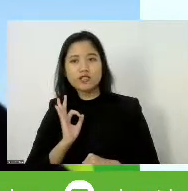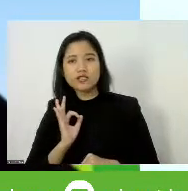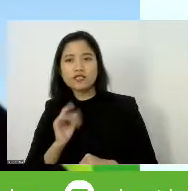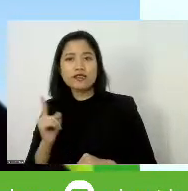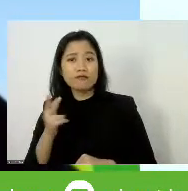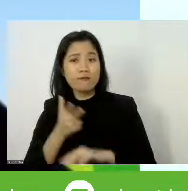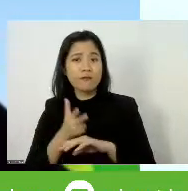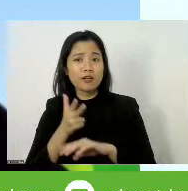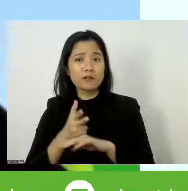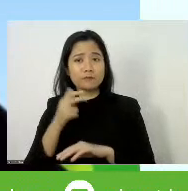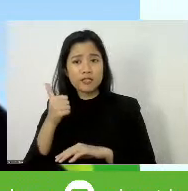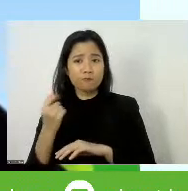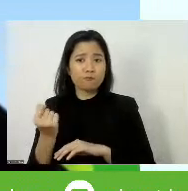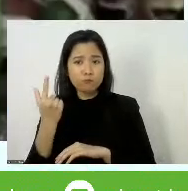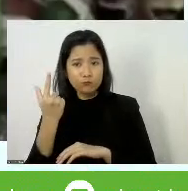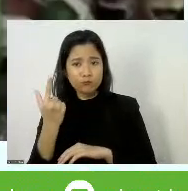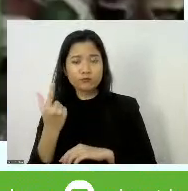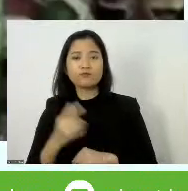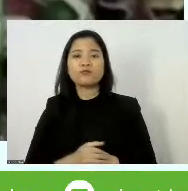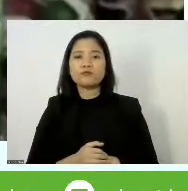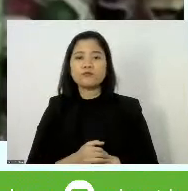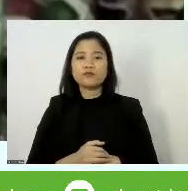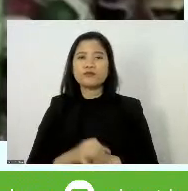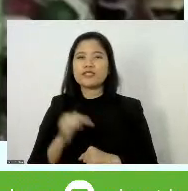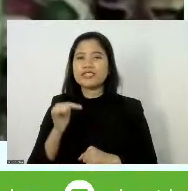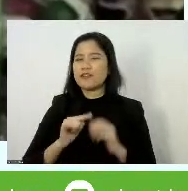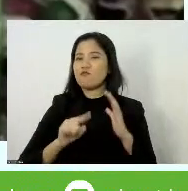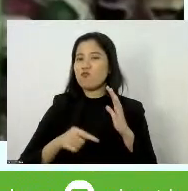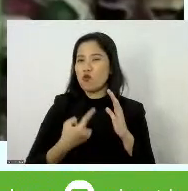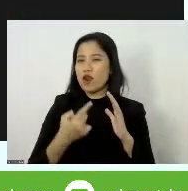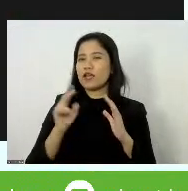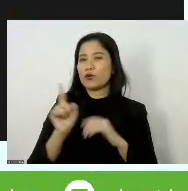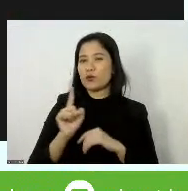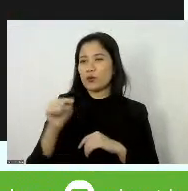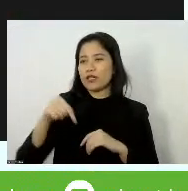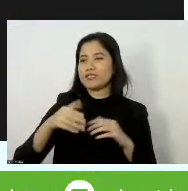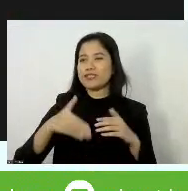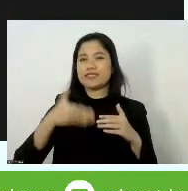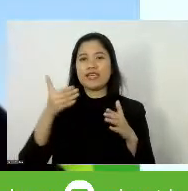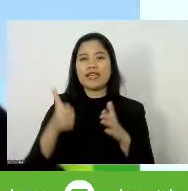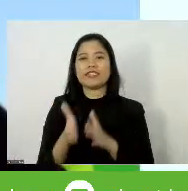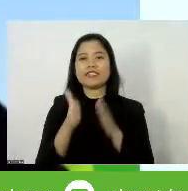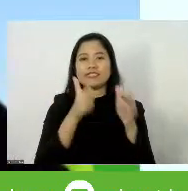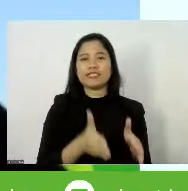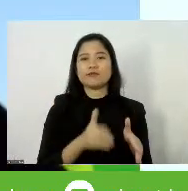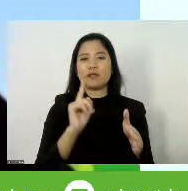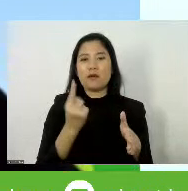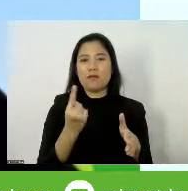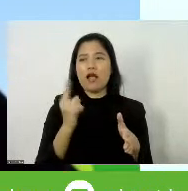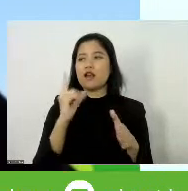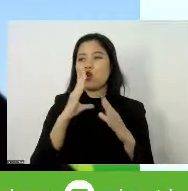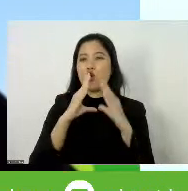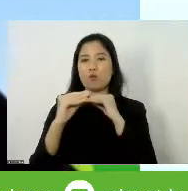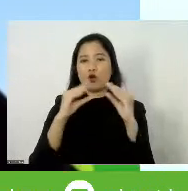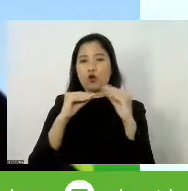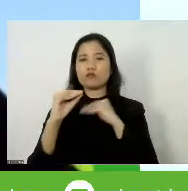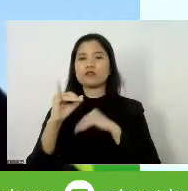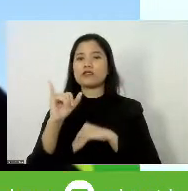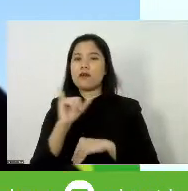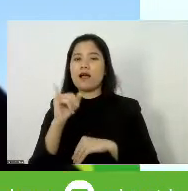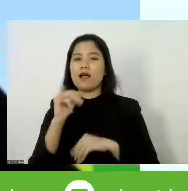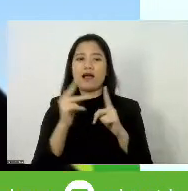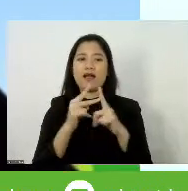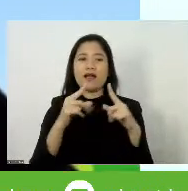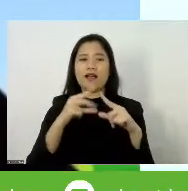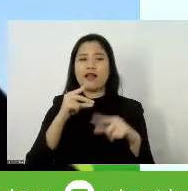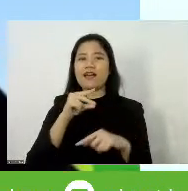baik kita bakal mulai dulu di sesi yang pertama ini kita bakal ngobrol-ngobrol barengan sama Mas Hari kushardjanto